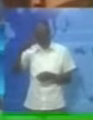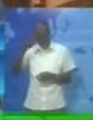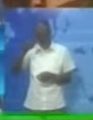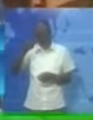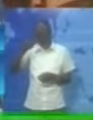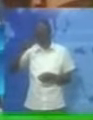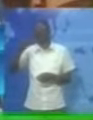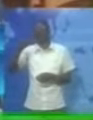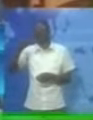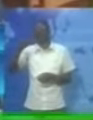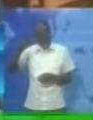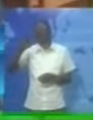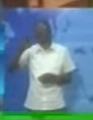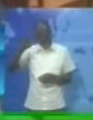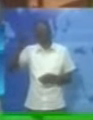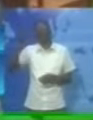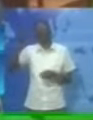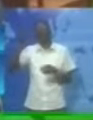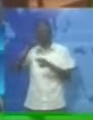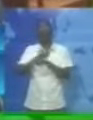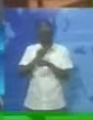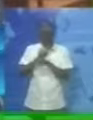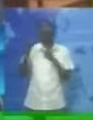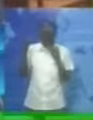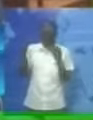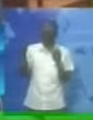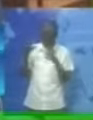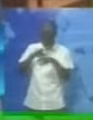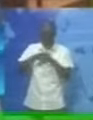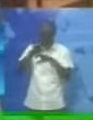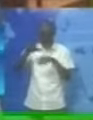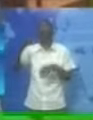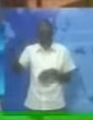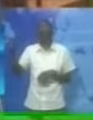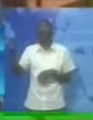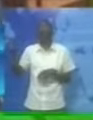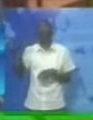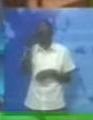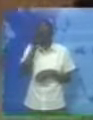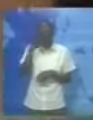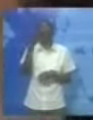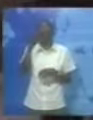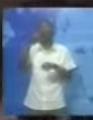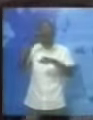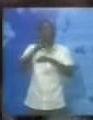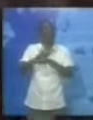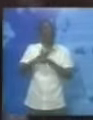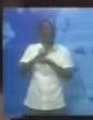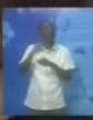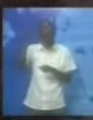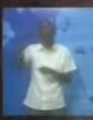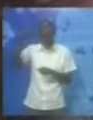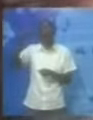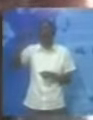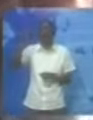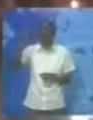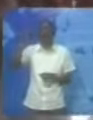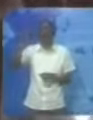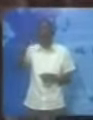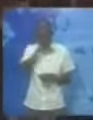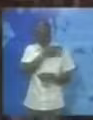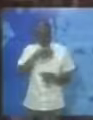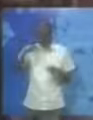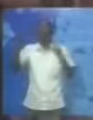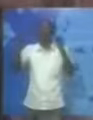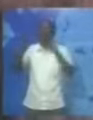Et elle travaille beaucoup sur l'acrylique. Et donc les œuvres qui retracent la vie quotidienne et qui sortent